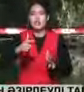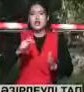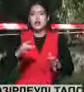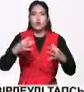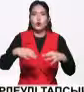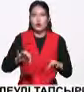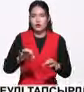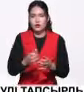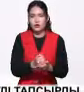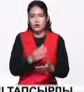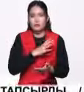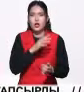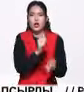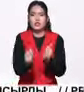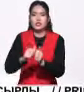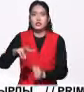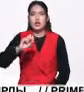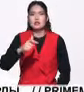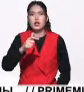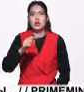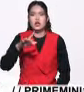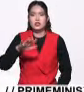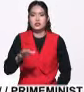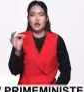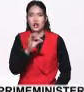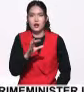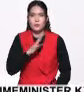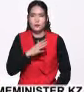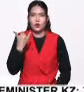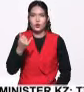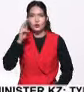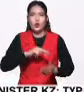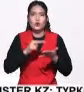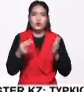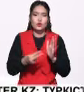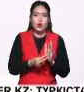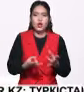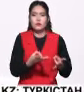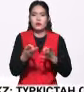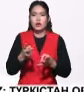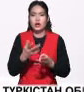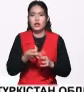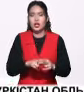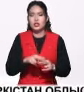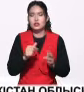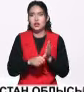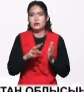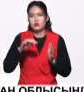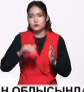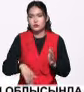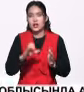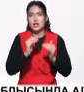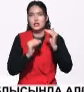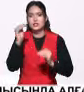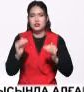жұмыс істеген. Әр лагерге нақты маман бекітіліп отыр. Бүгінде жоспарланған 182 лагердің 163-іне консультация